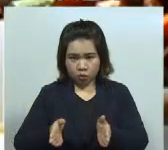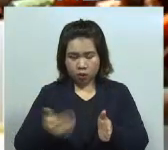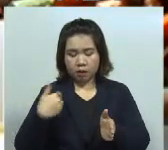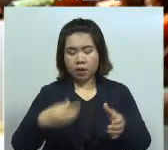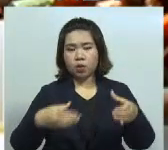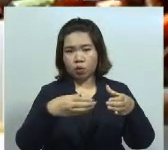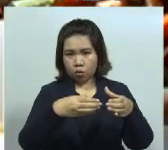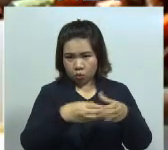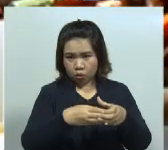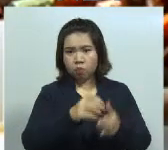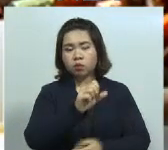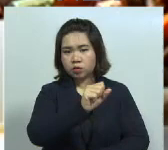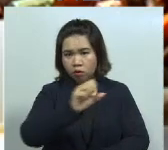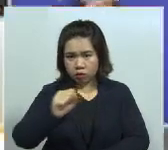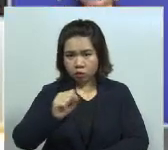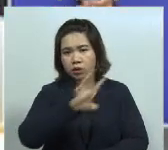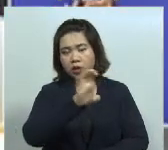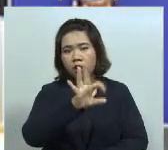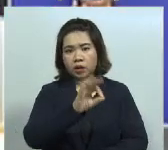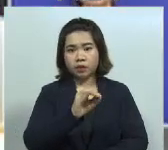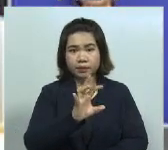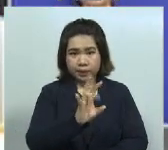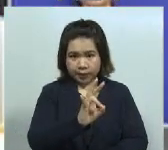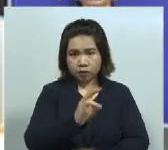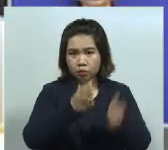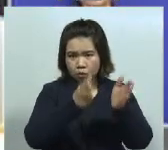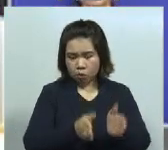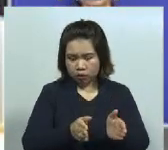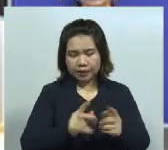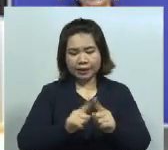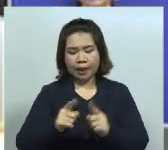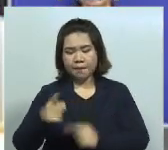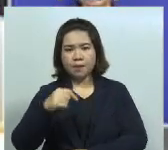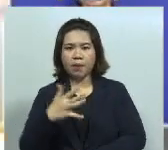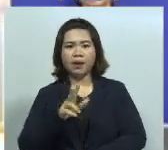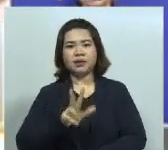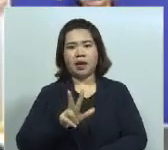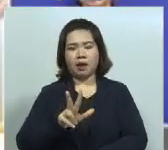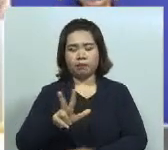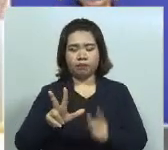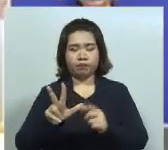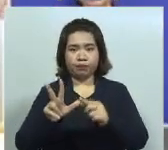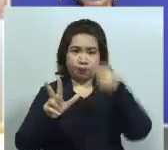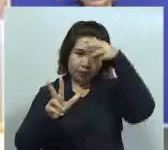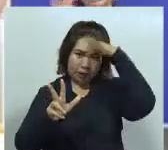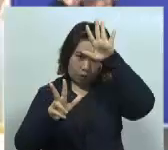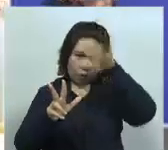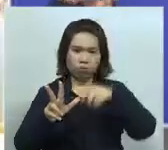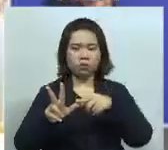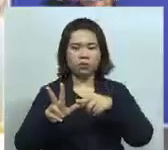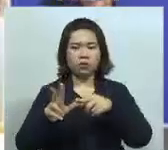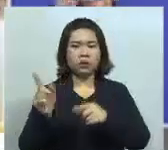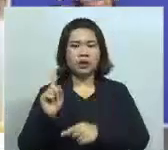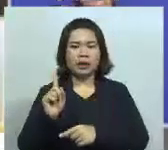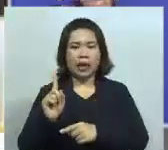ป็นสมาชิกสภาผู้แทนราษฎร497คนขาดไป3คนนั่นก็คือนายธนาธรจึงรุ่งเรืองกิจที่อยู่ระ